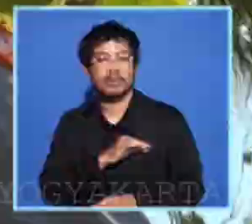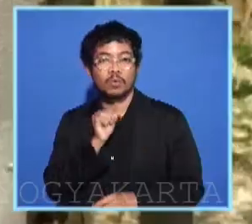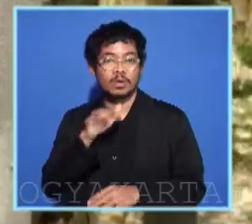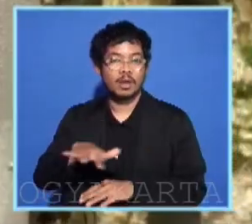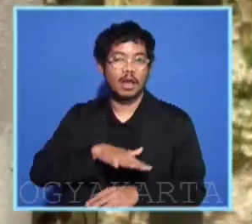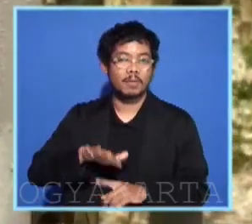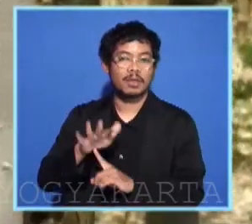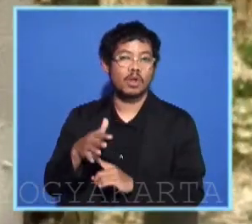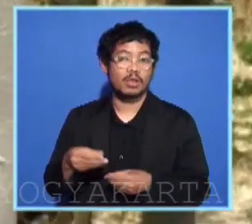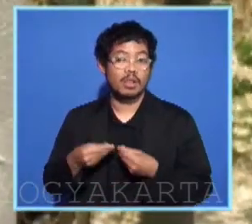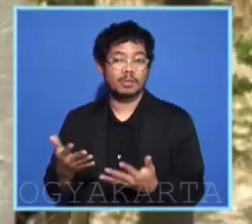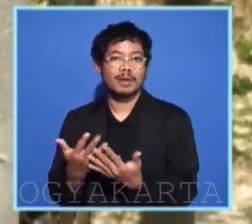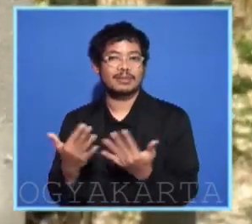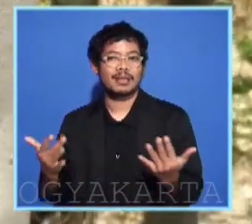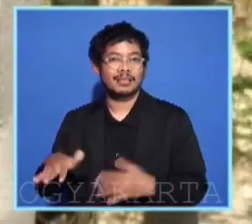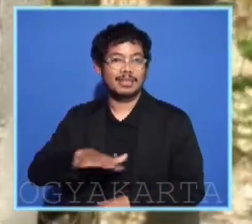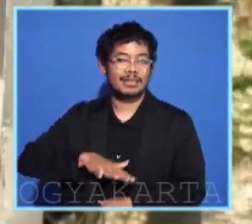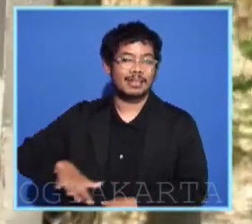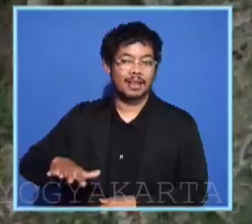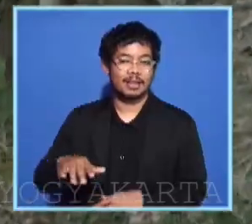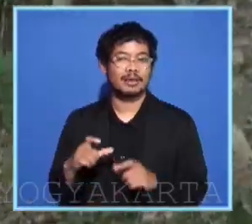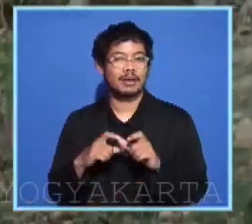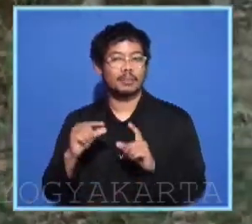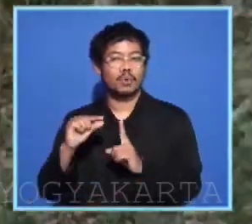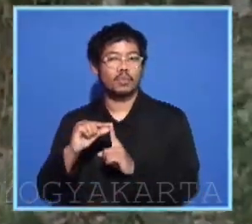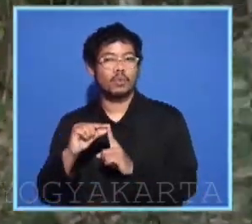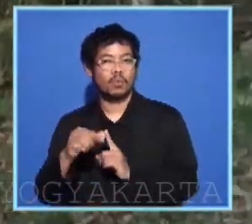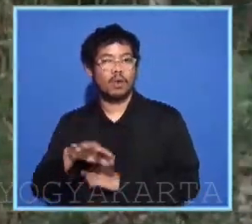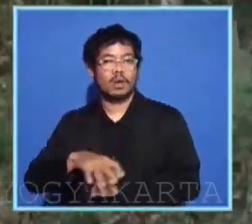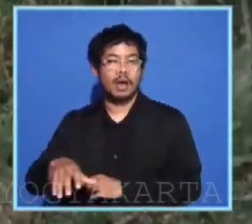masyarakat padukan blali Selo harjoundong yang ada di wilayah titik rawan longsor